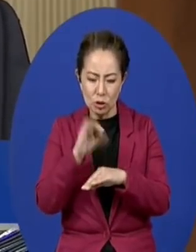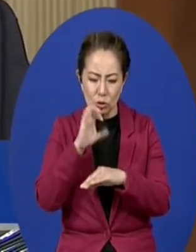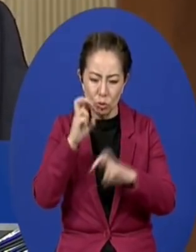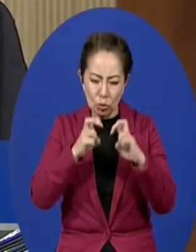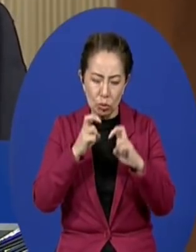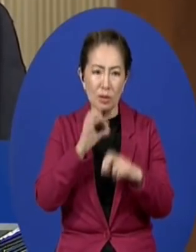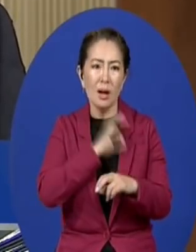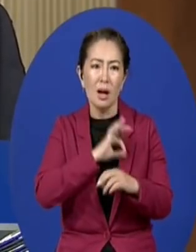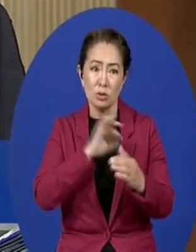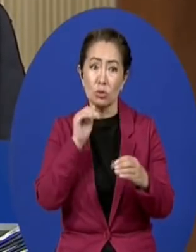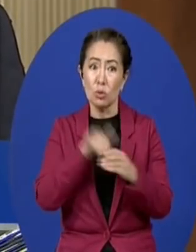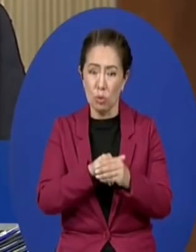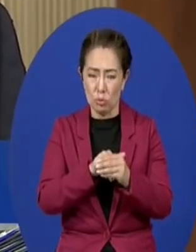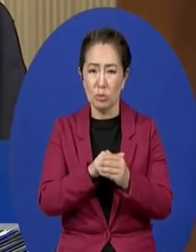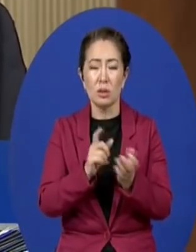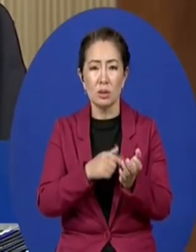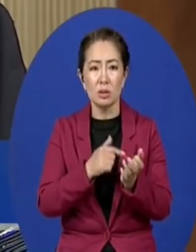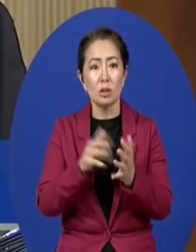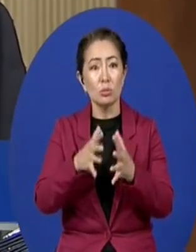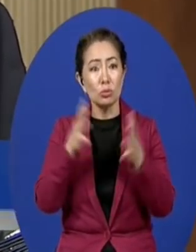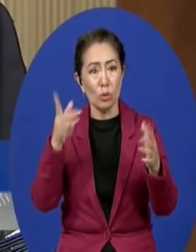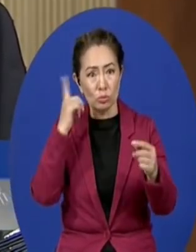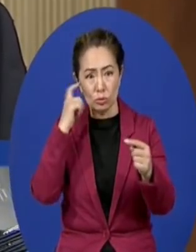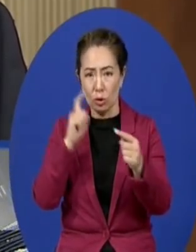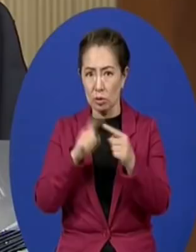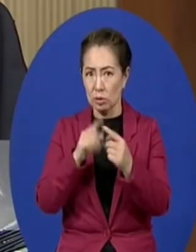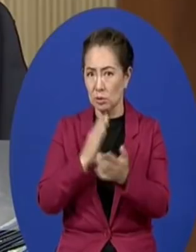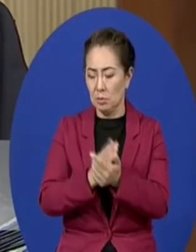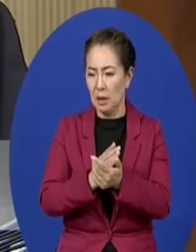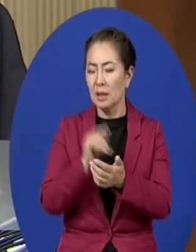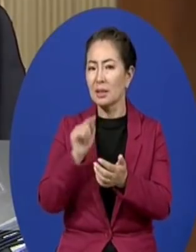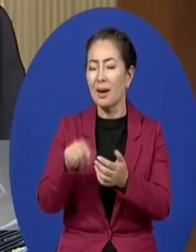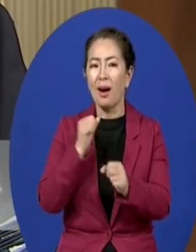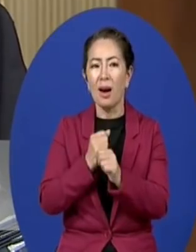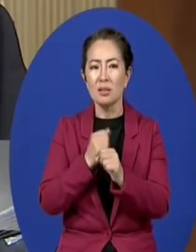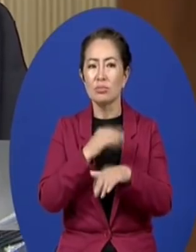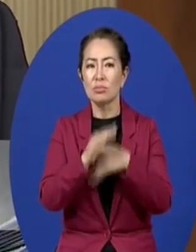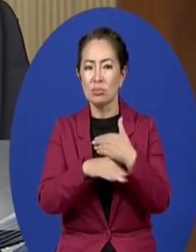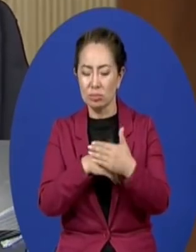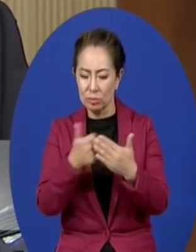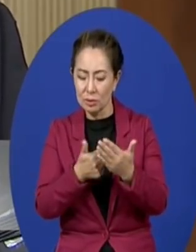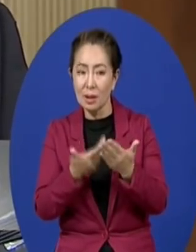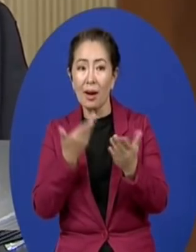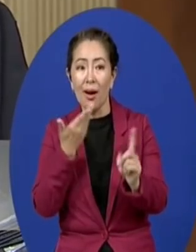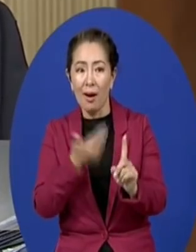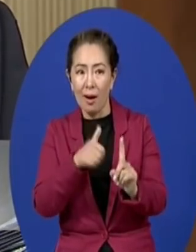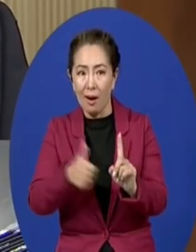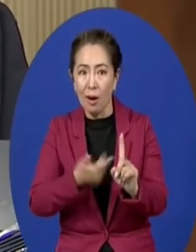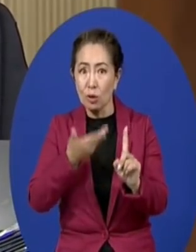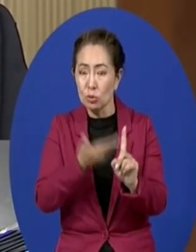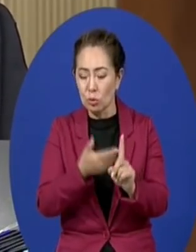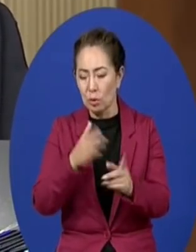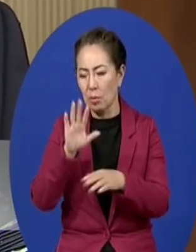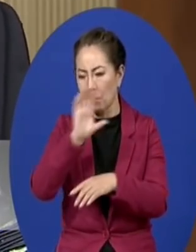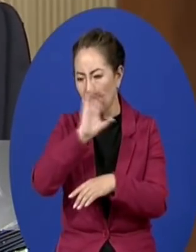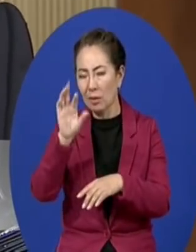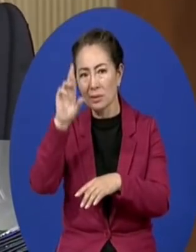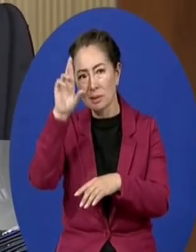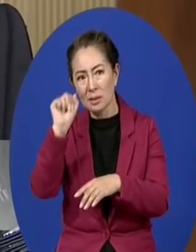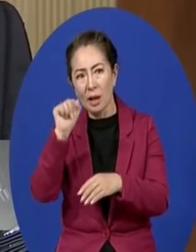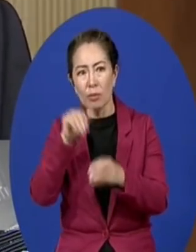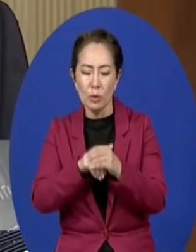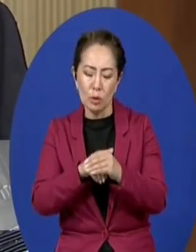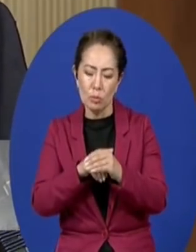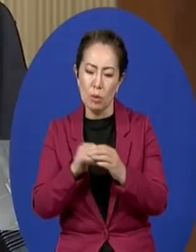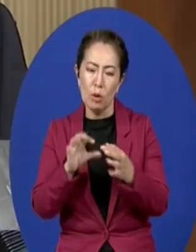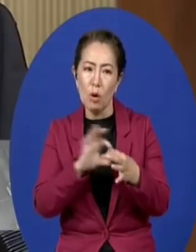ашиглалтанд оруулах. Ийм одоо томоохон зорилго байх. Тэгэхээр ажлын гүйцэтгэлийг хангах, за байгууллага яам торондын